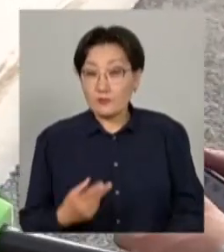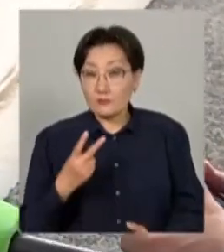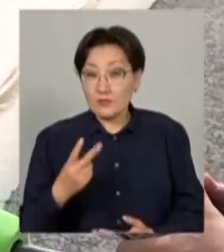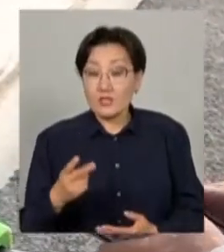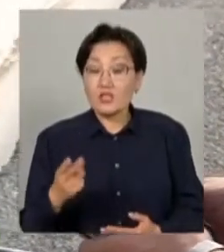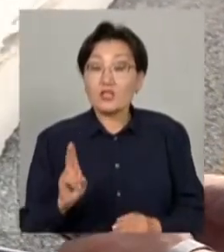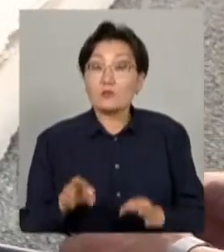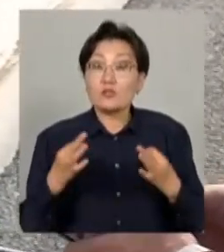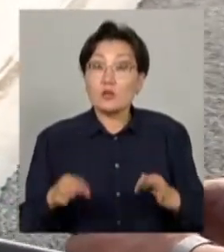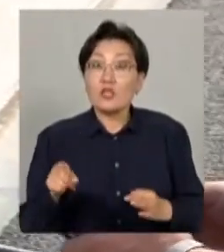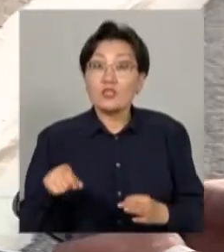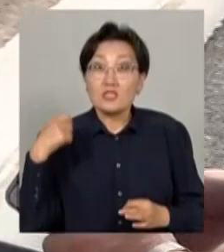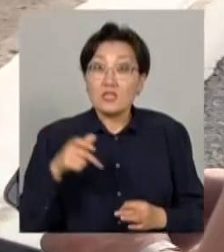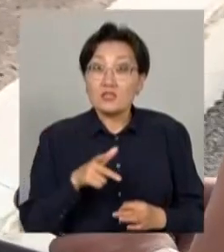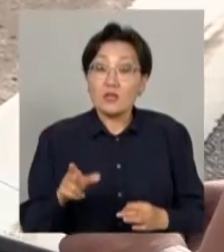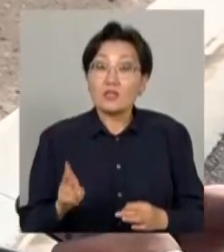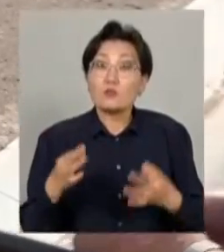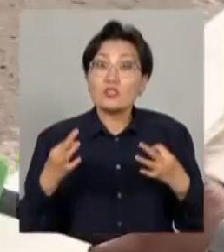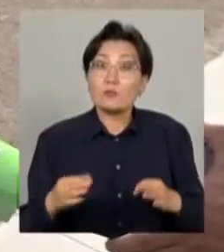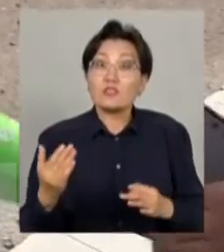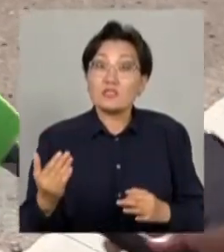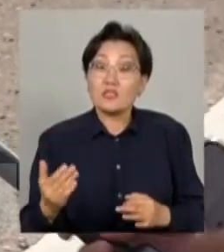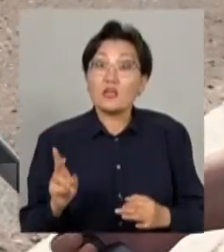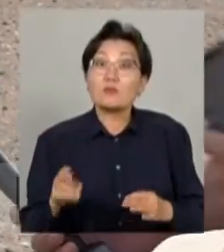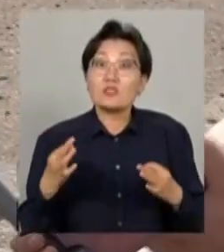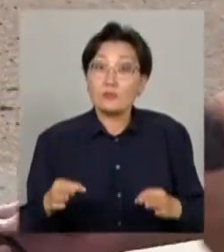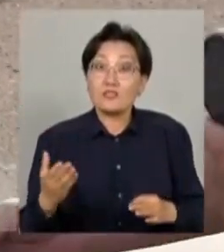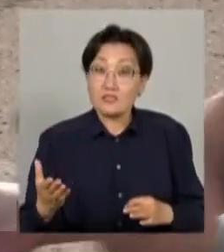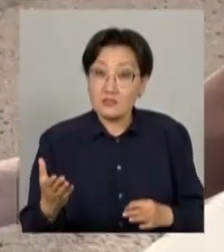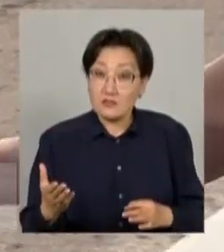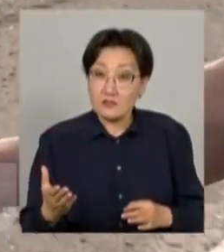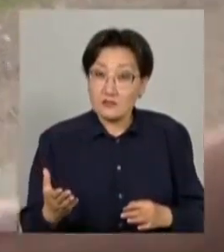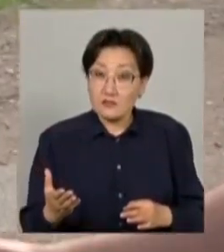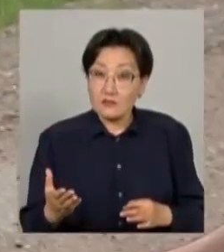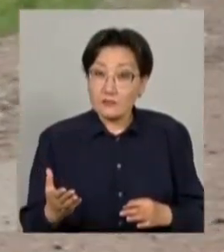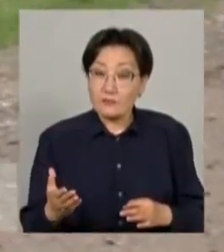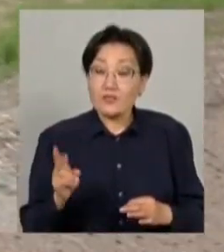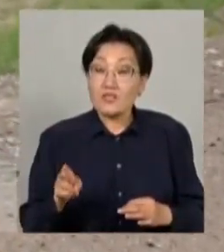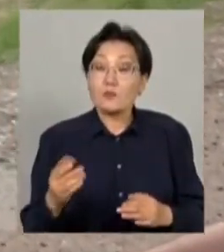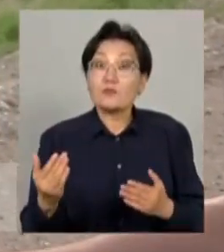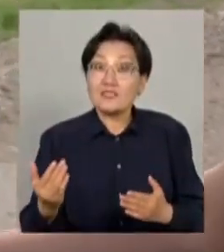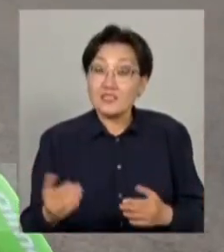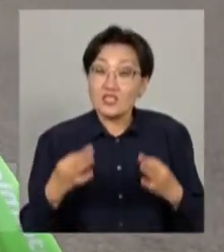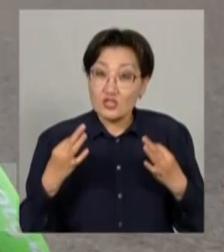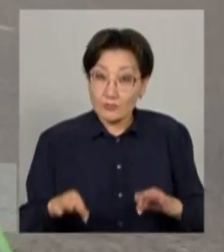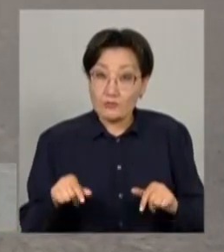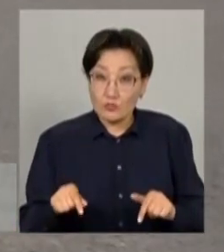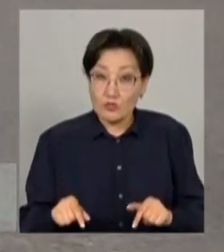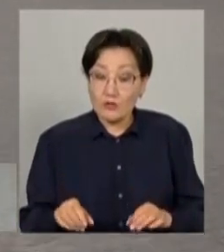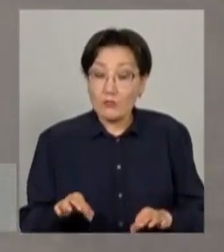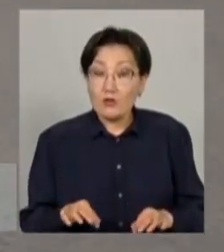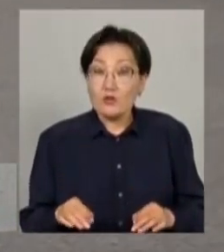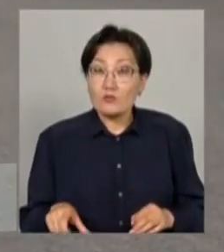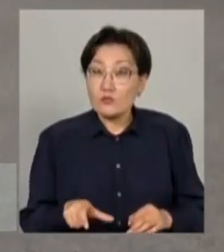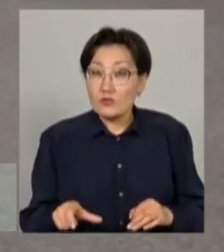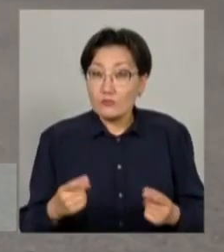жиберди? Мине сизди түшүрүп отур. Ким жиберди? Жибермей көрөйт мына жерде. Жок, ким жиберди сизди? Айтыңыз. Ар жакта пикап. Сөз ким сиздерди жиберип атыр? Жолдагы адамдар эмне үчүн